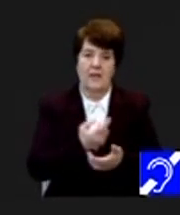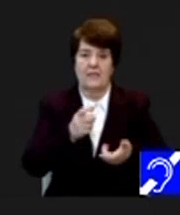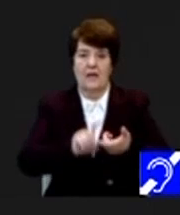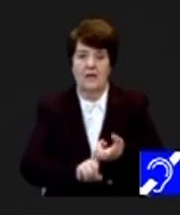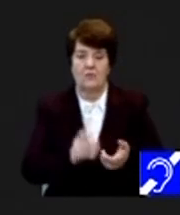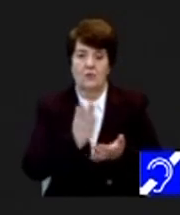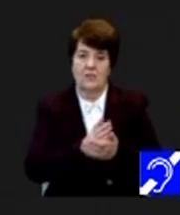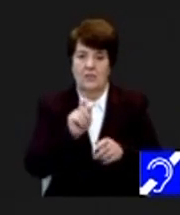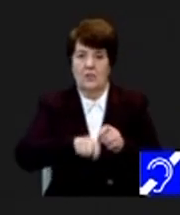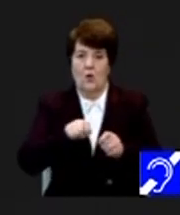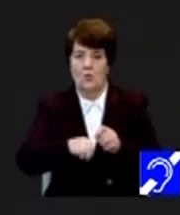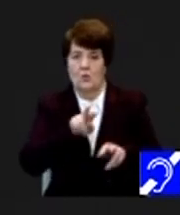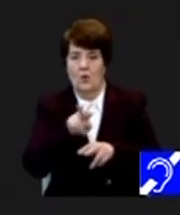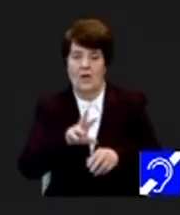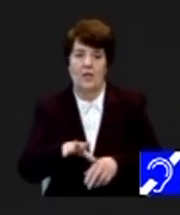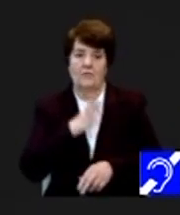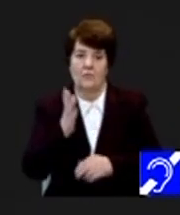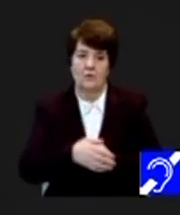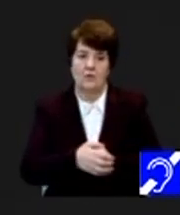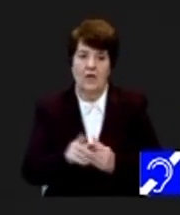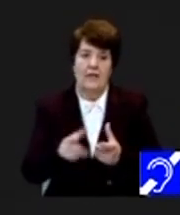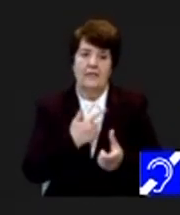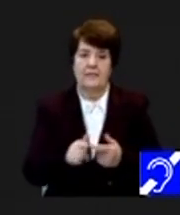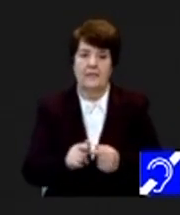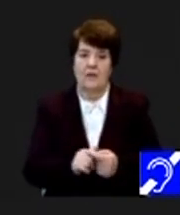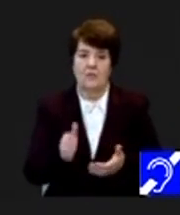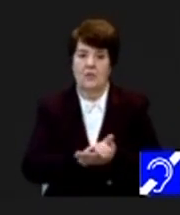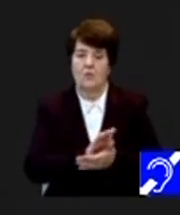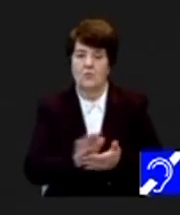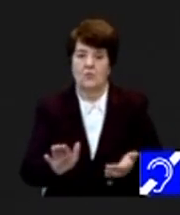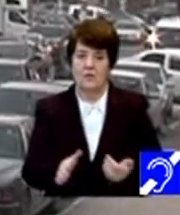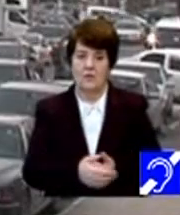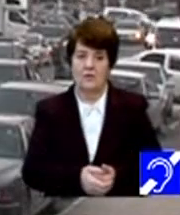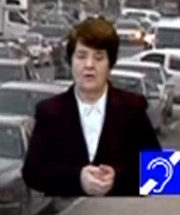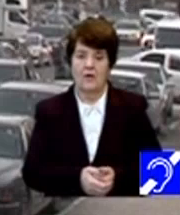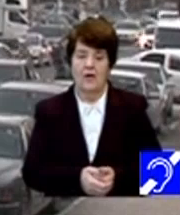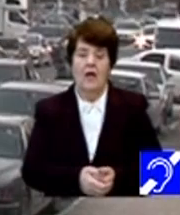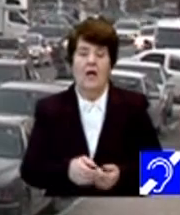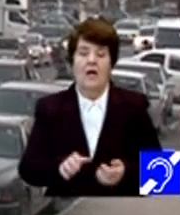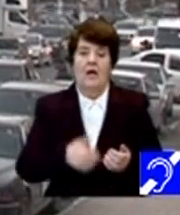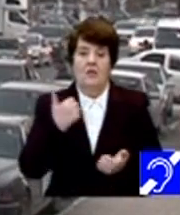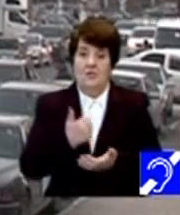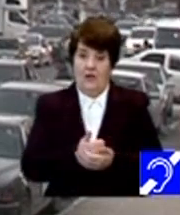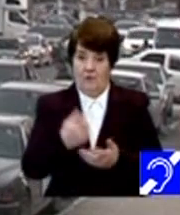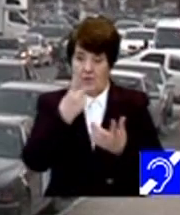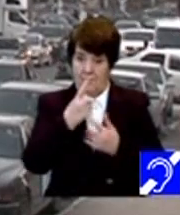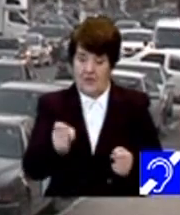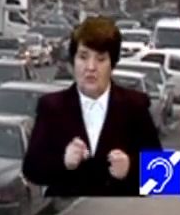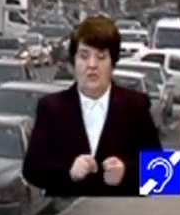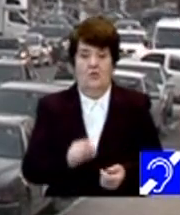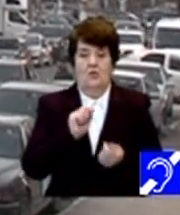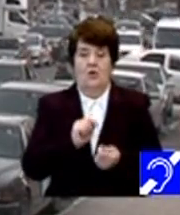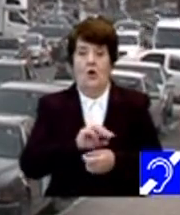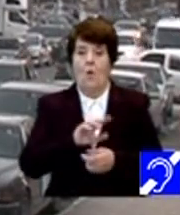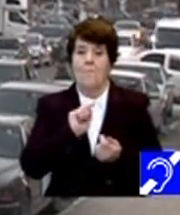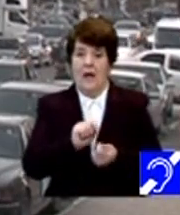depistat legături, sunt controlate de actuali foști politicieni sau alte persoane cunoscute societății? Șeful Serviciului de